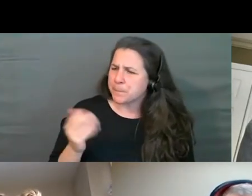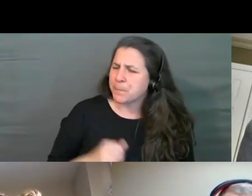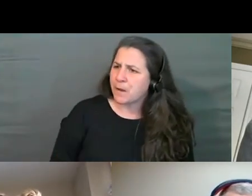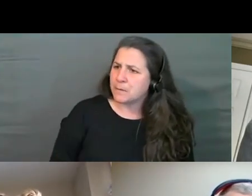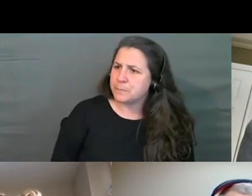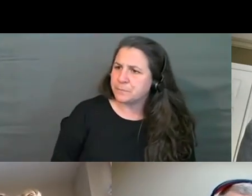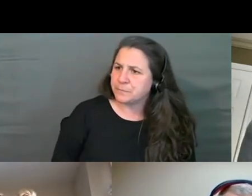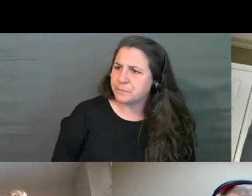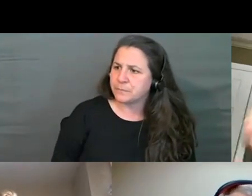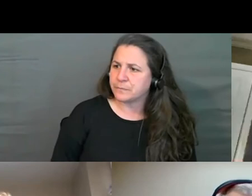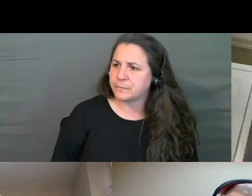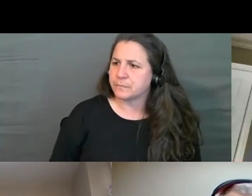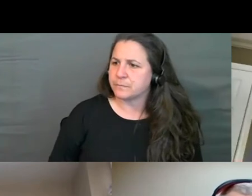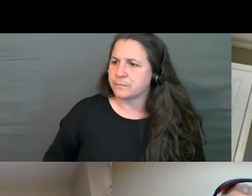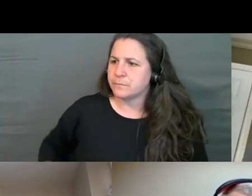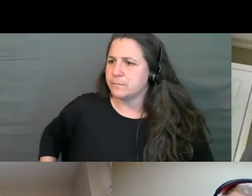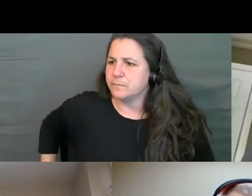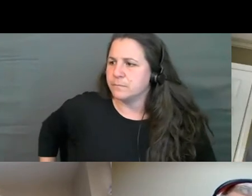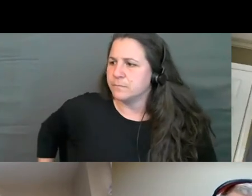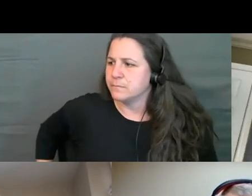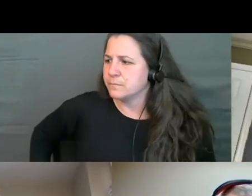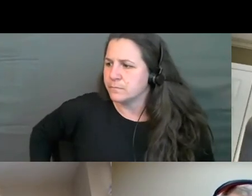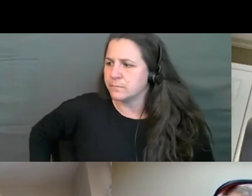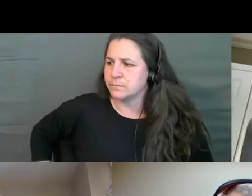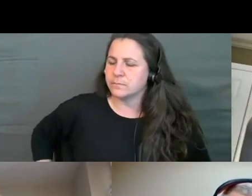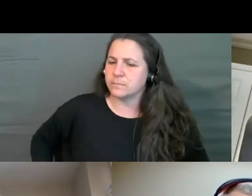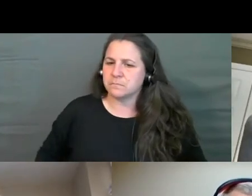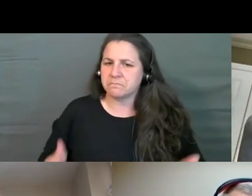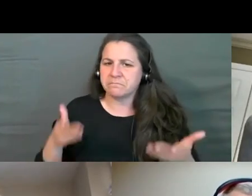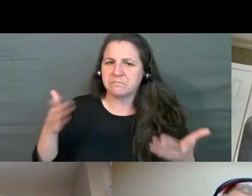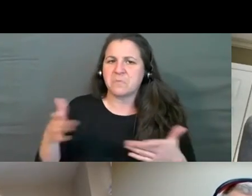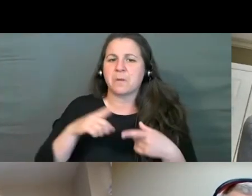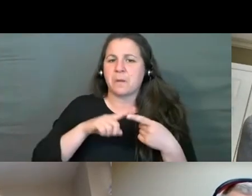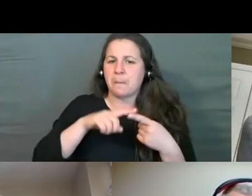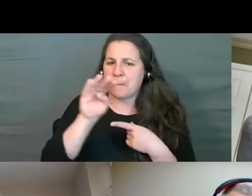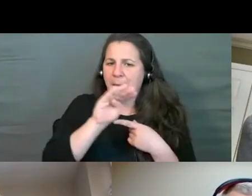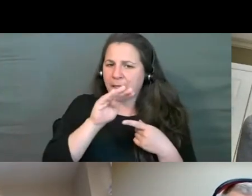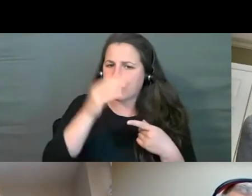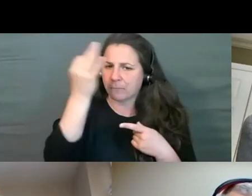On a parlé avec les témoignages, les présentations de Martin et